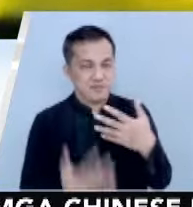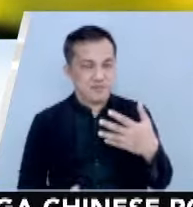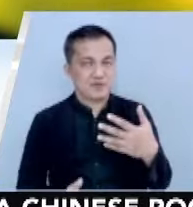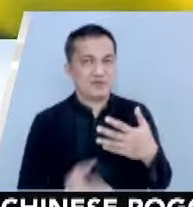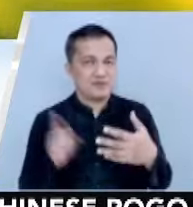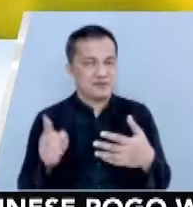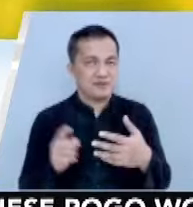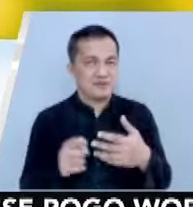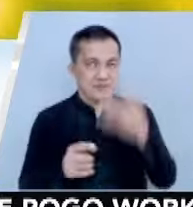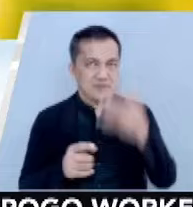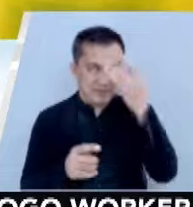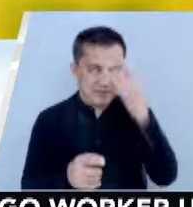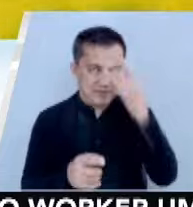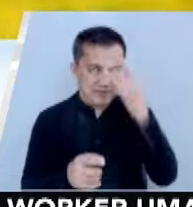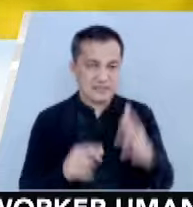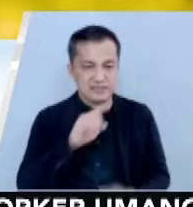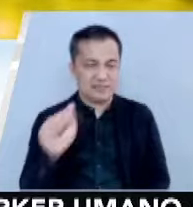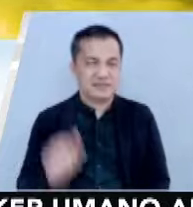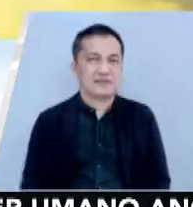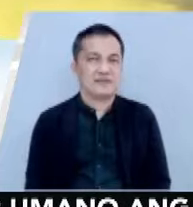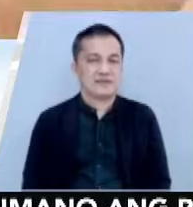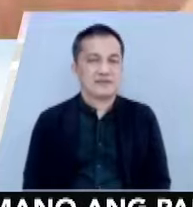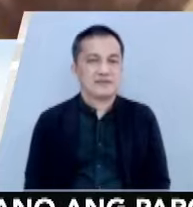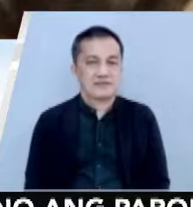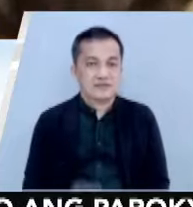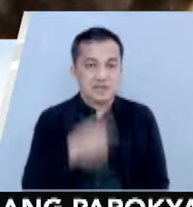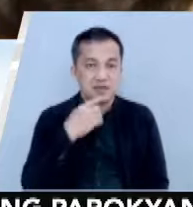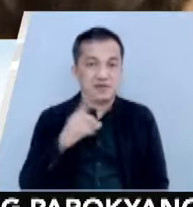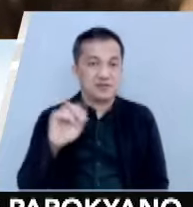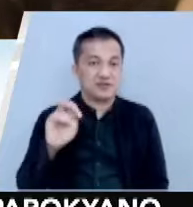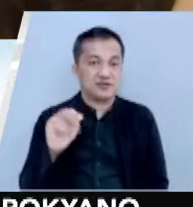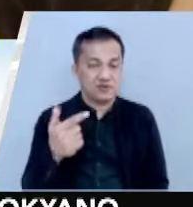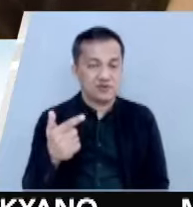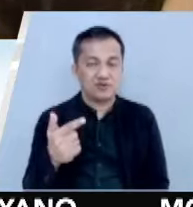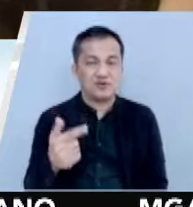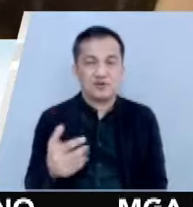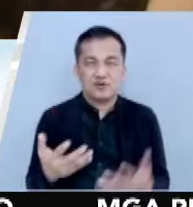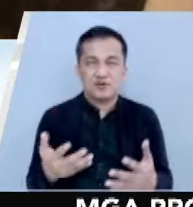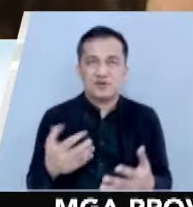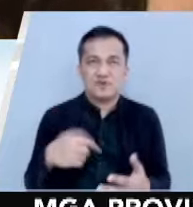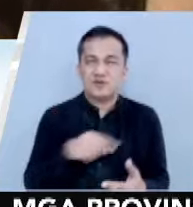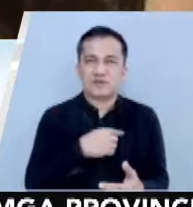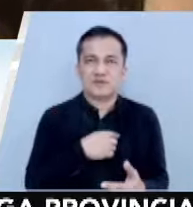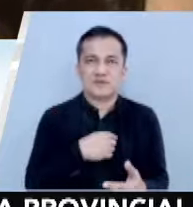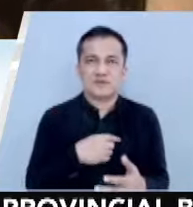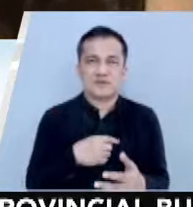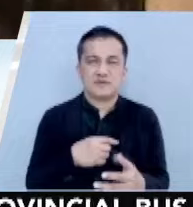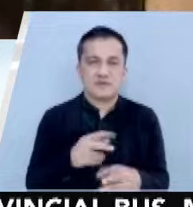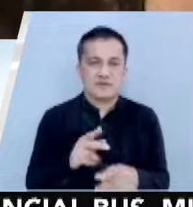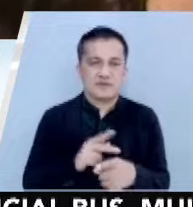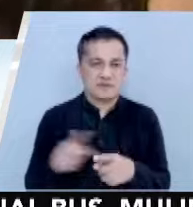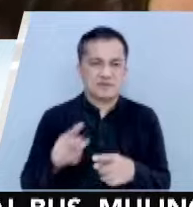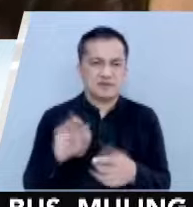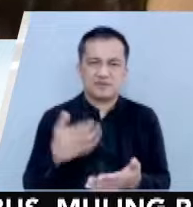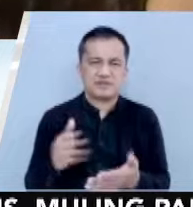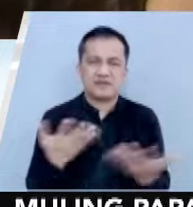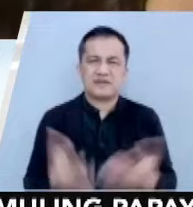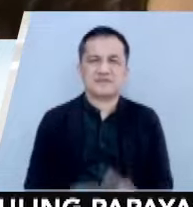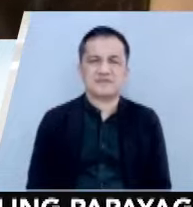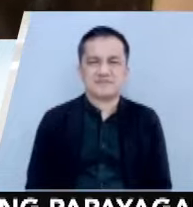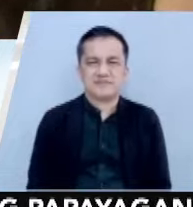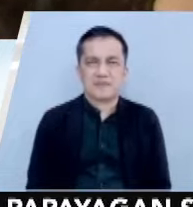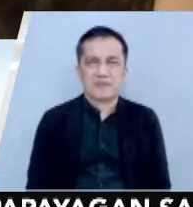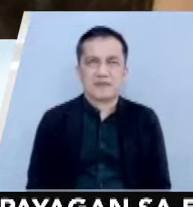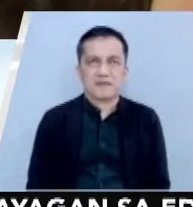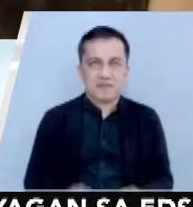talented ni Zia. Pero sabi ni Nadong, wala naman talaga sa aming, professionally kumakanta. Pero siya